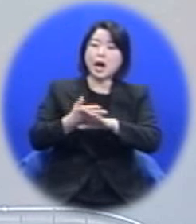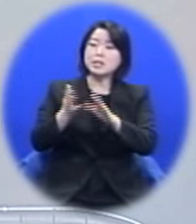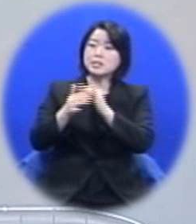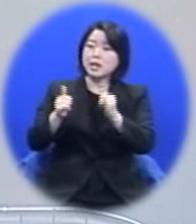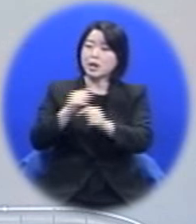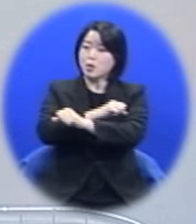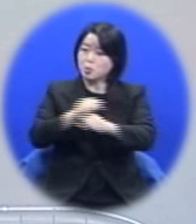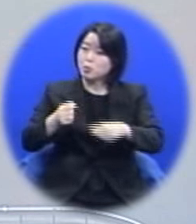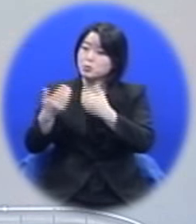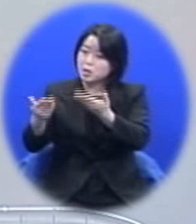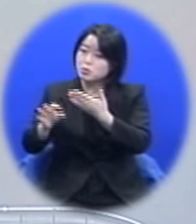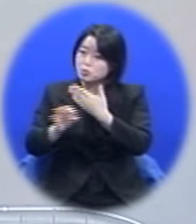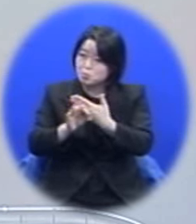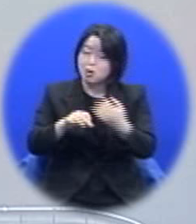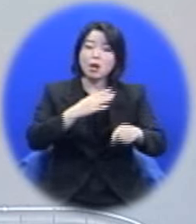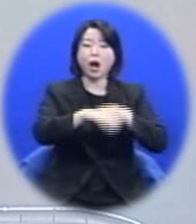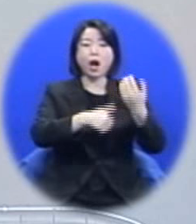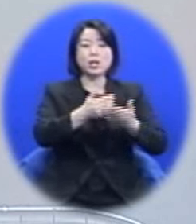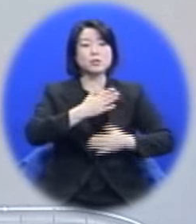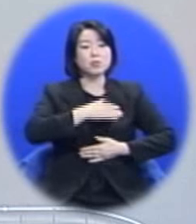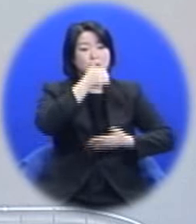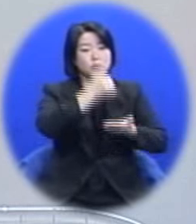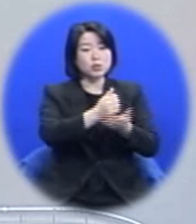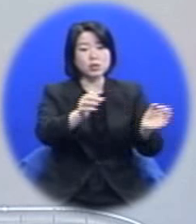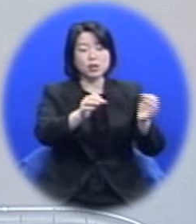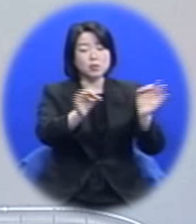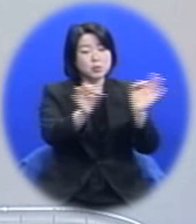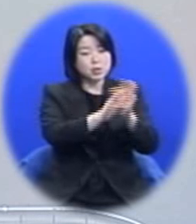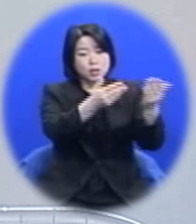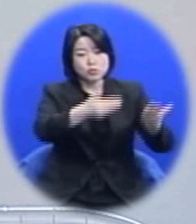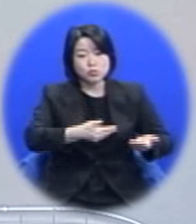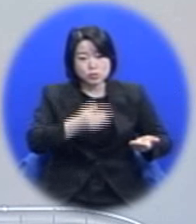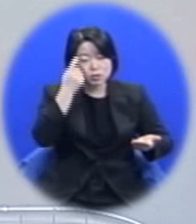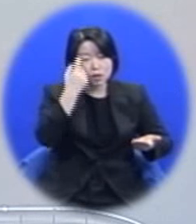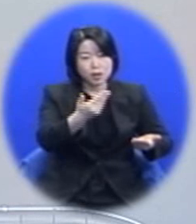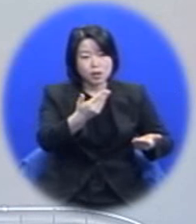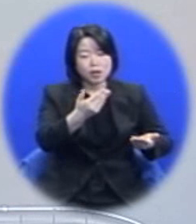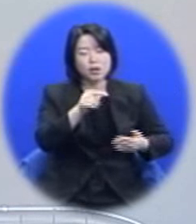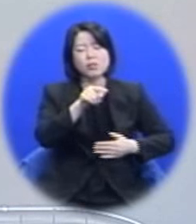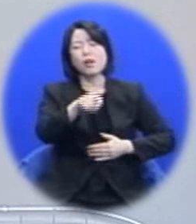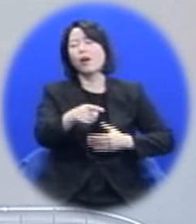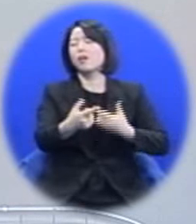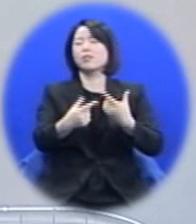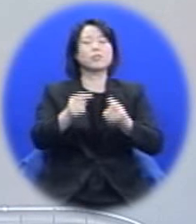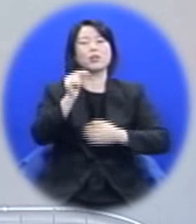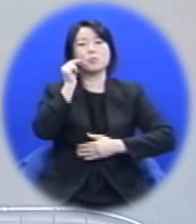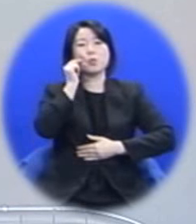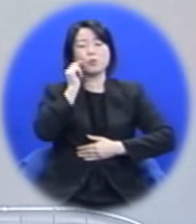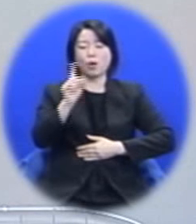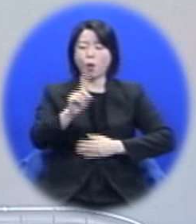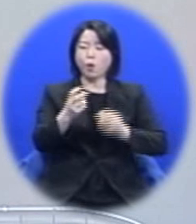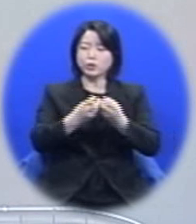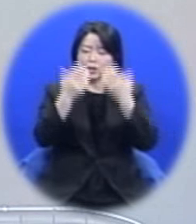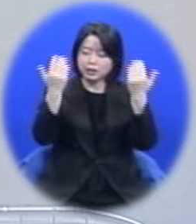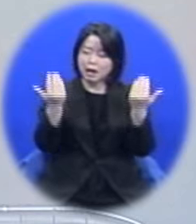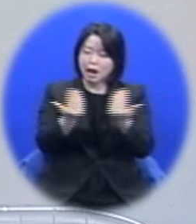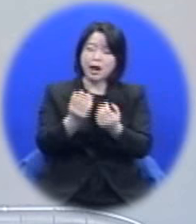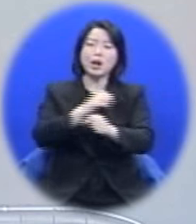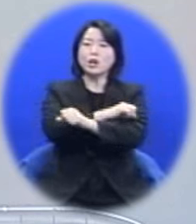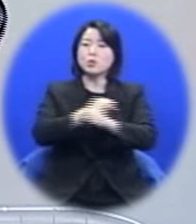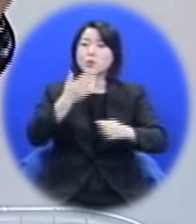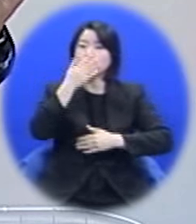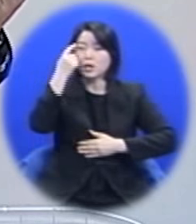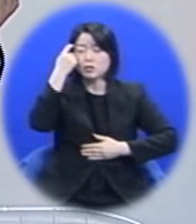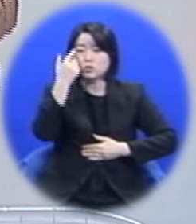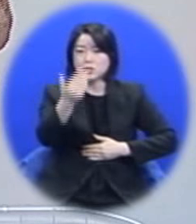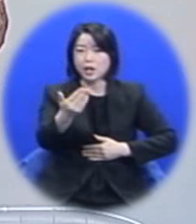용서해 주신다는 말이냐? 자기는 그렇게 할 수가 없다. 어떻게 다 용서하고 사느냐? 어떻게